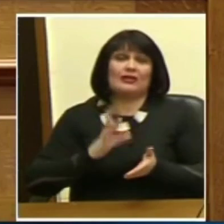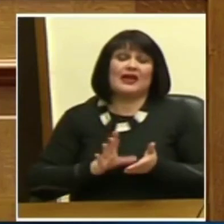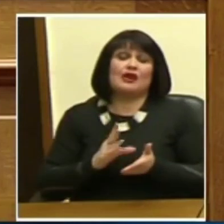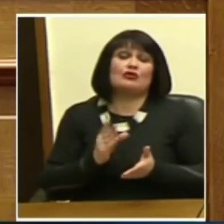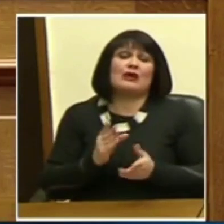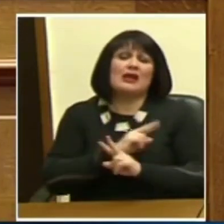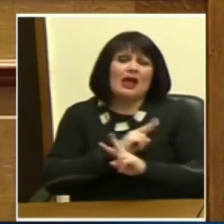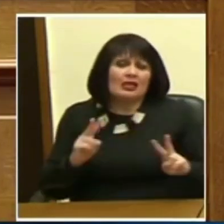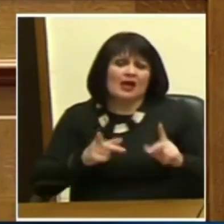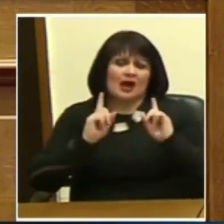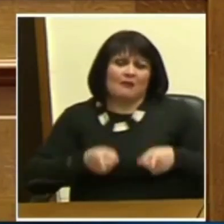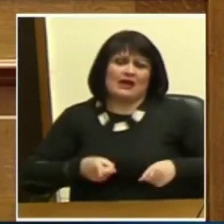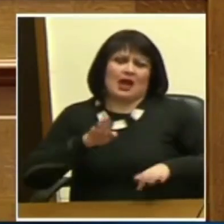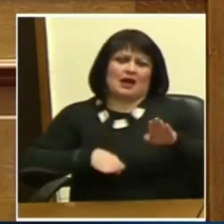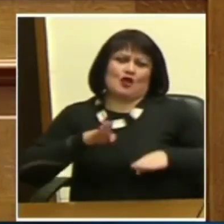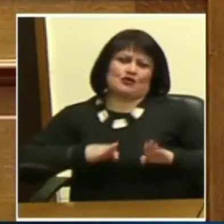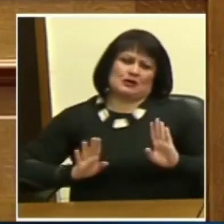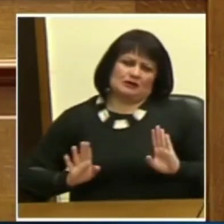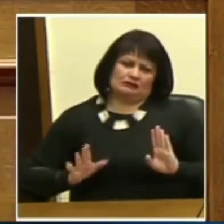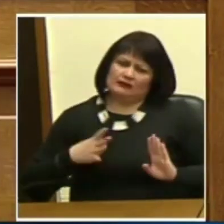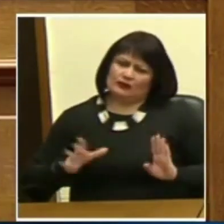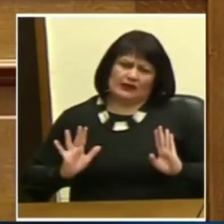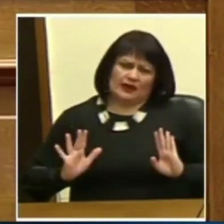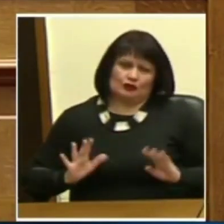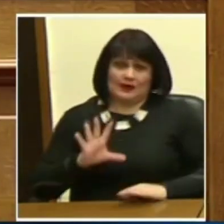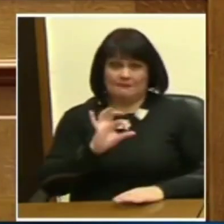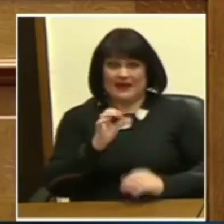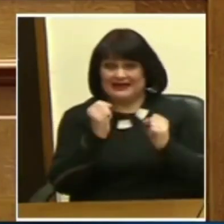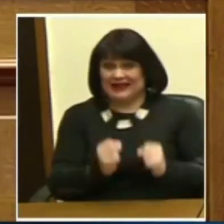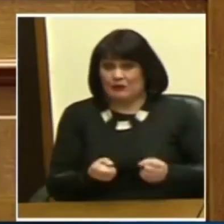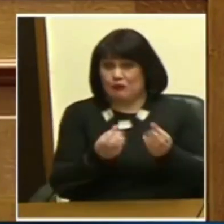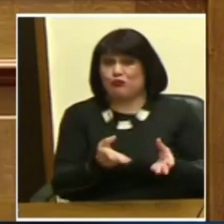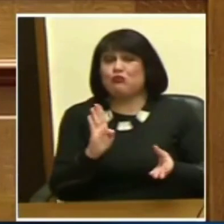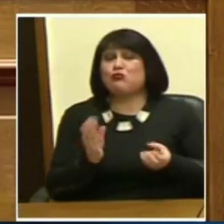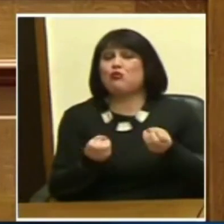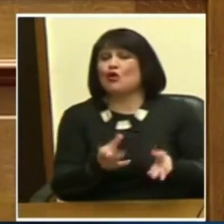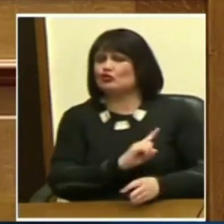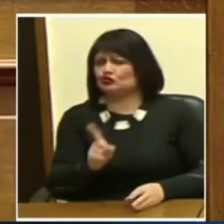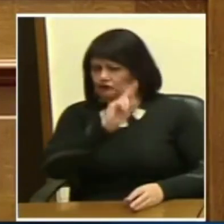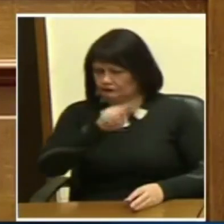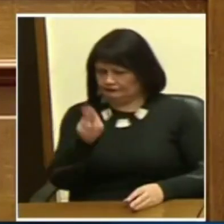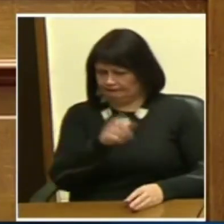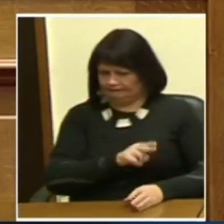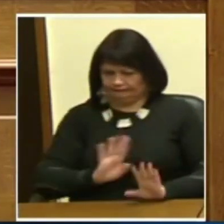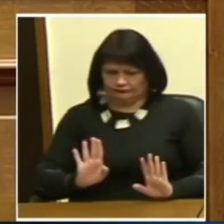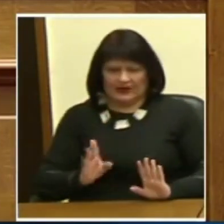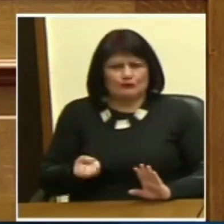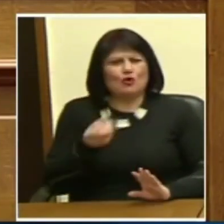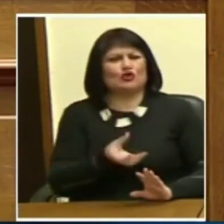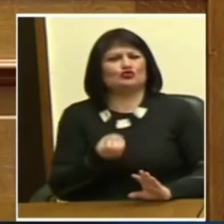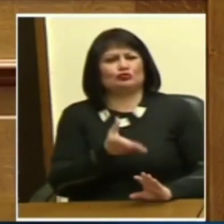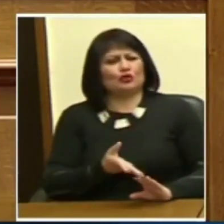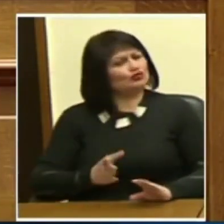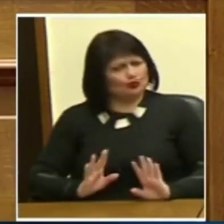ανώθευτη αναλογική, με κατάργηση των 50 ευρών μπόνους, αλλά και οποιοδήποτε άλλο μπόνους το οποίο θα